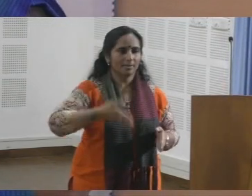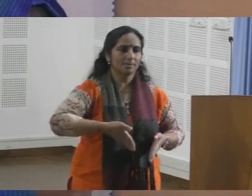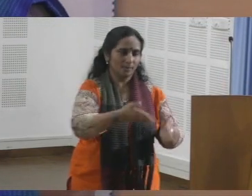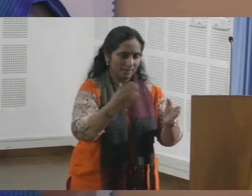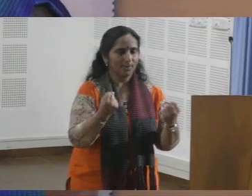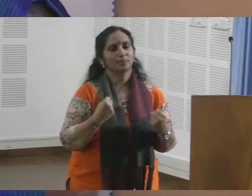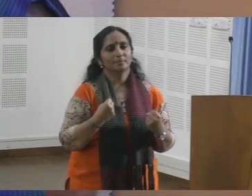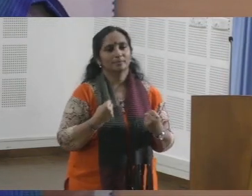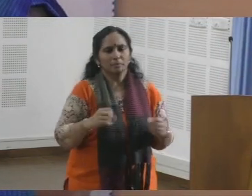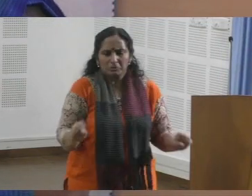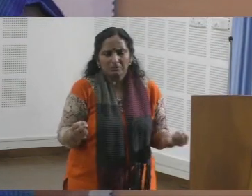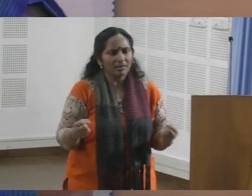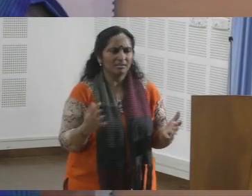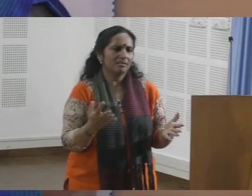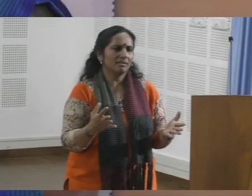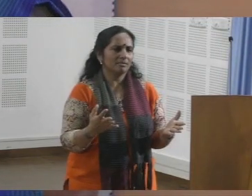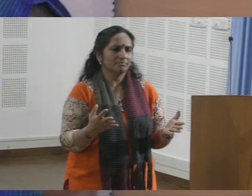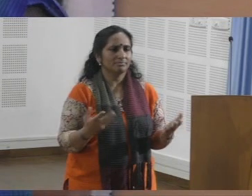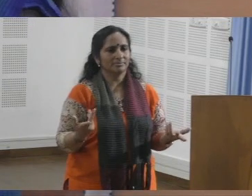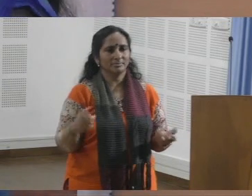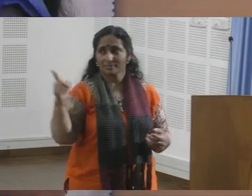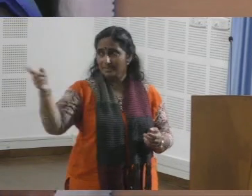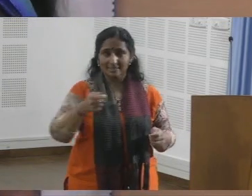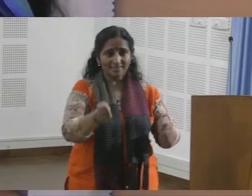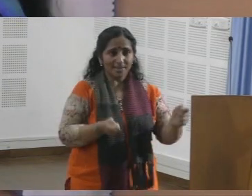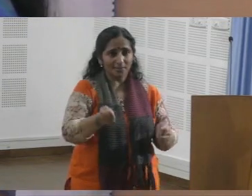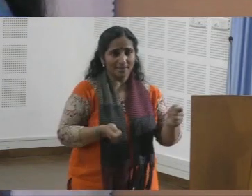പറ്റില്ല എന്ന് പറയും. ഞാൻ ഡ്രൈവിംഗ് പഠിച്ചതും ബാംഗ്ലൂർ, അതെനിക്ക്